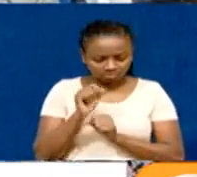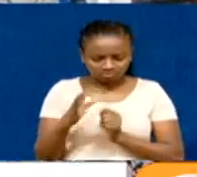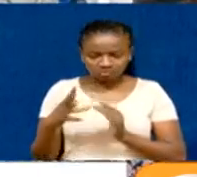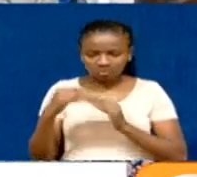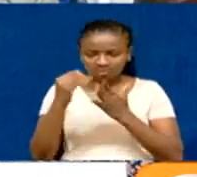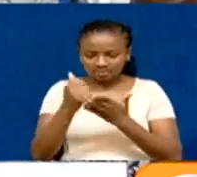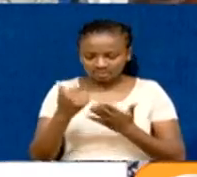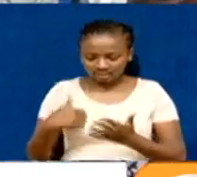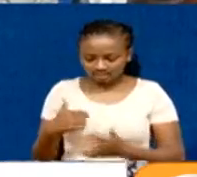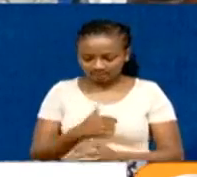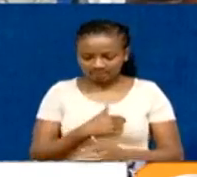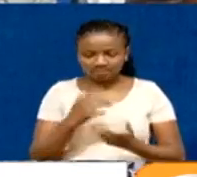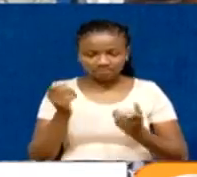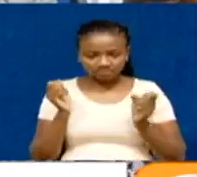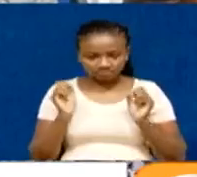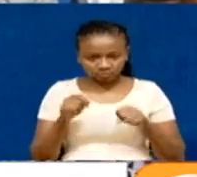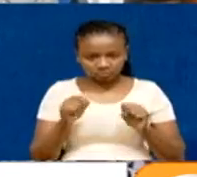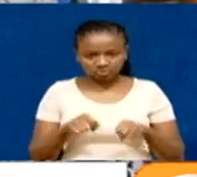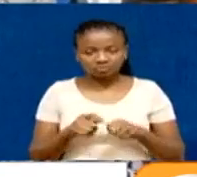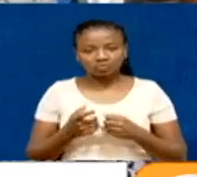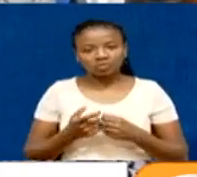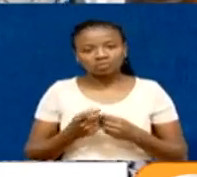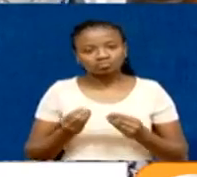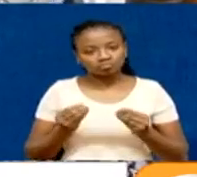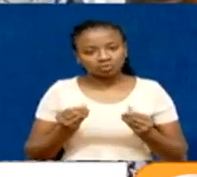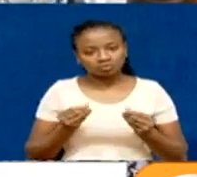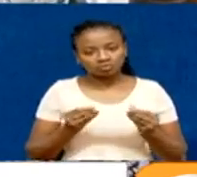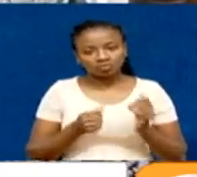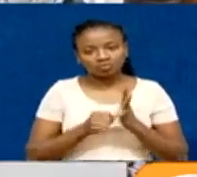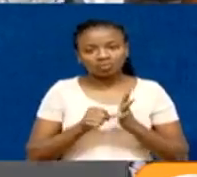kuwasaidia kuwa wanaweza kusuluhisha shida kama hizo.